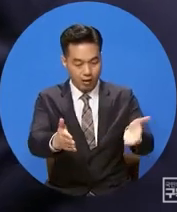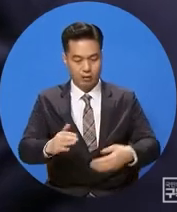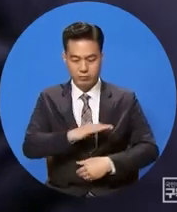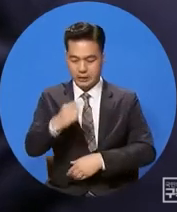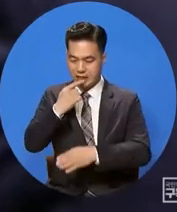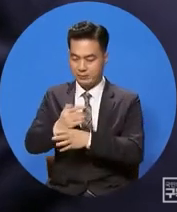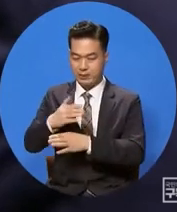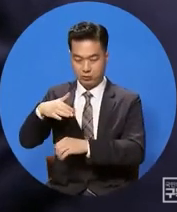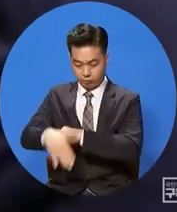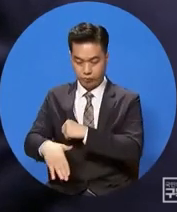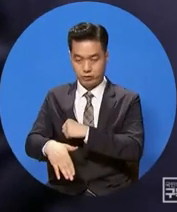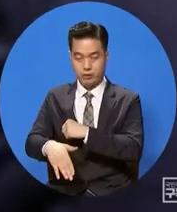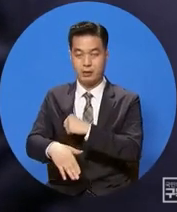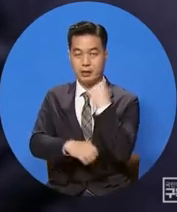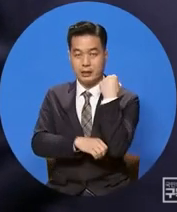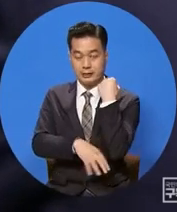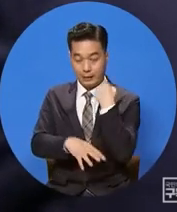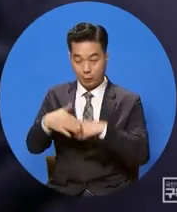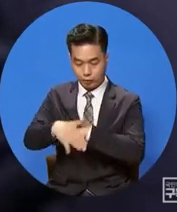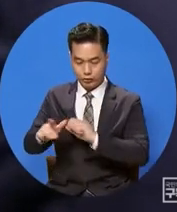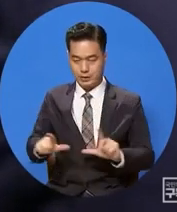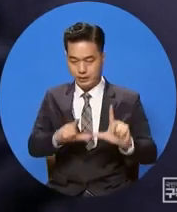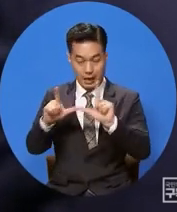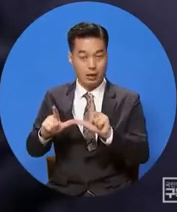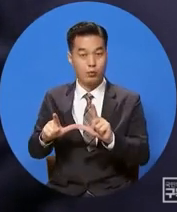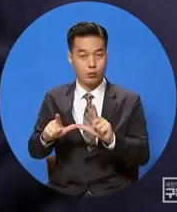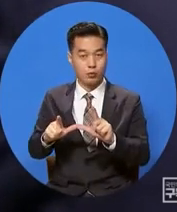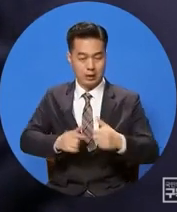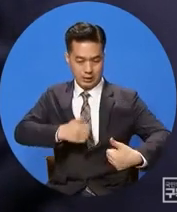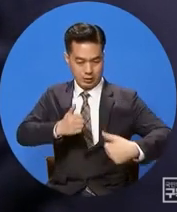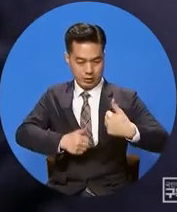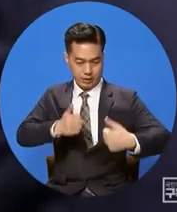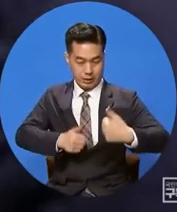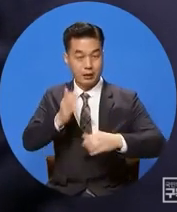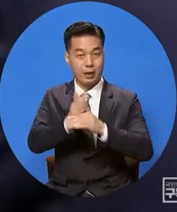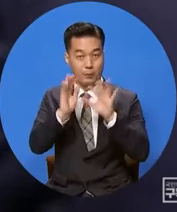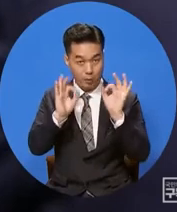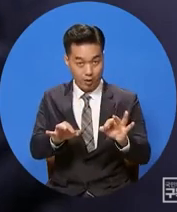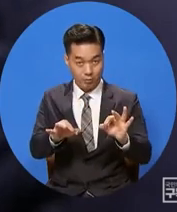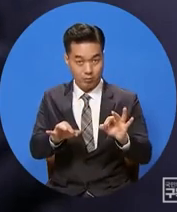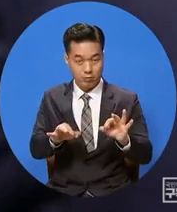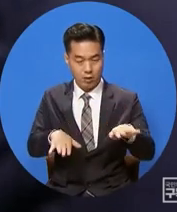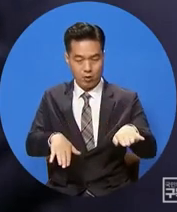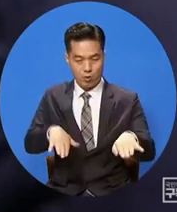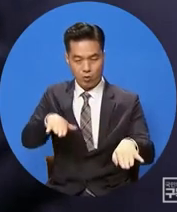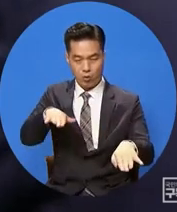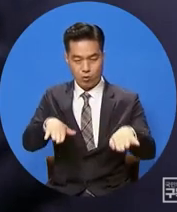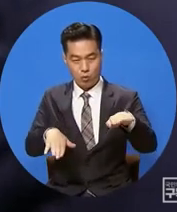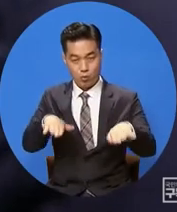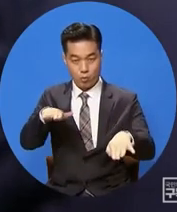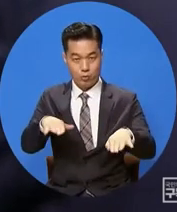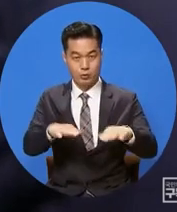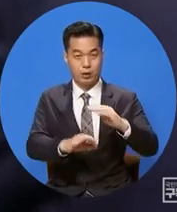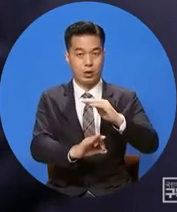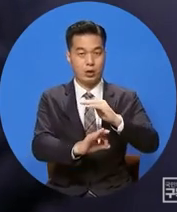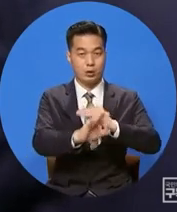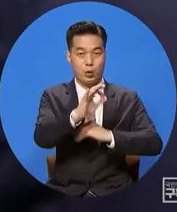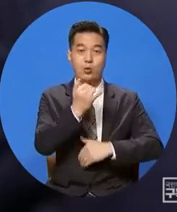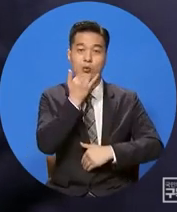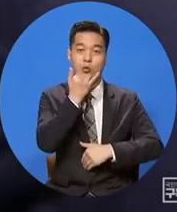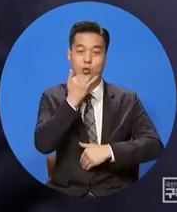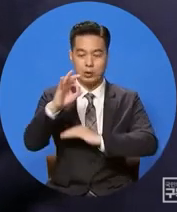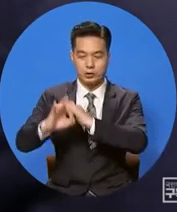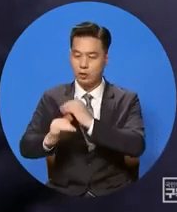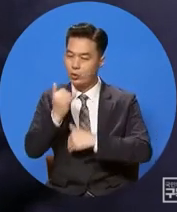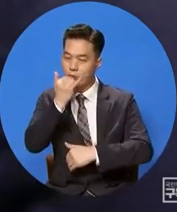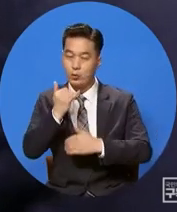우리는 민주주의, 자본주의 사회에서 열심히 살고 체제 경쟁을 하다 보면 어느 체제가 동서독이 무너지듯이 무너질 때가